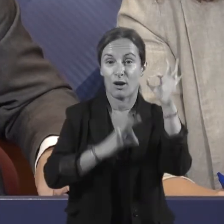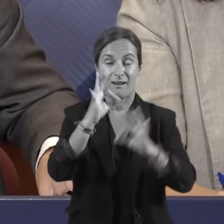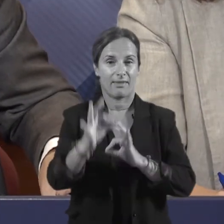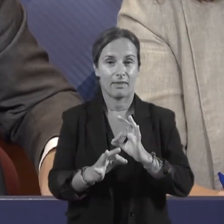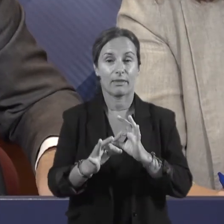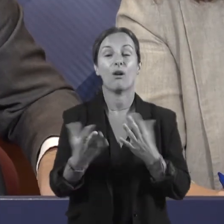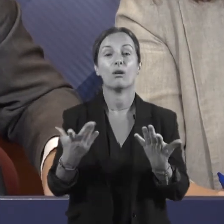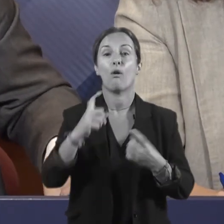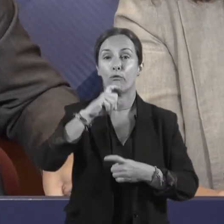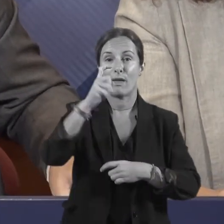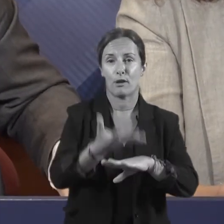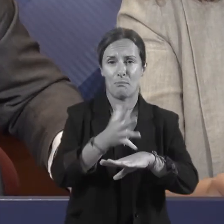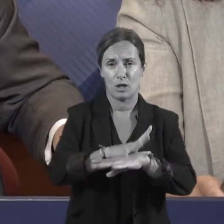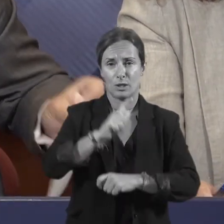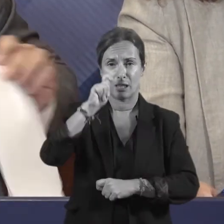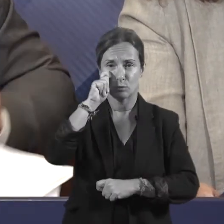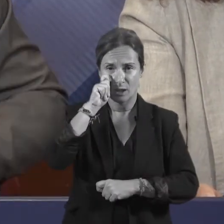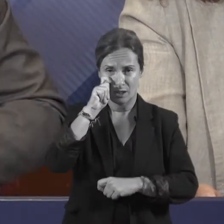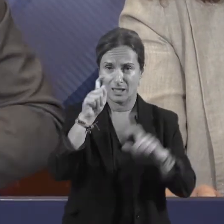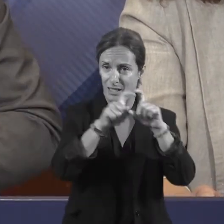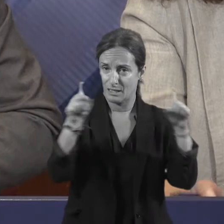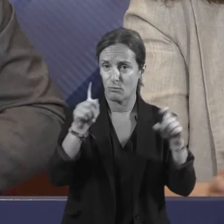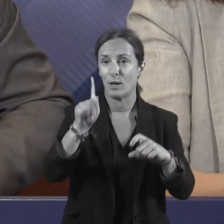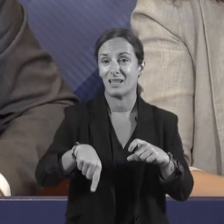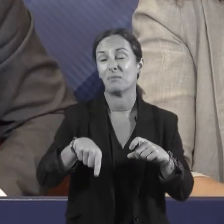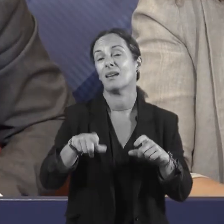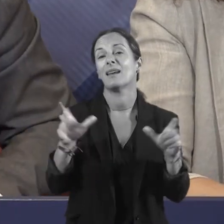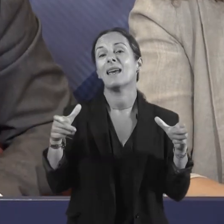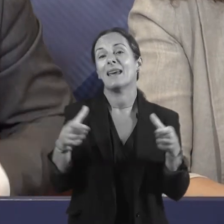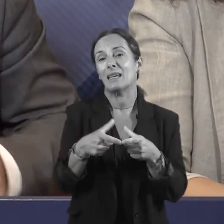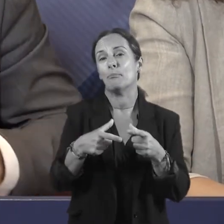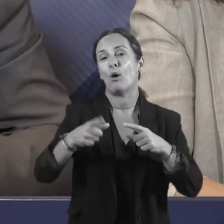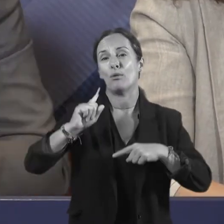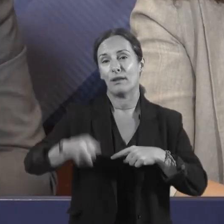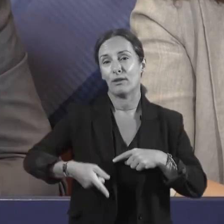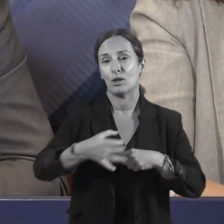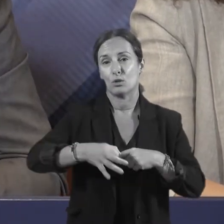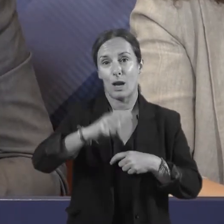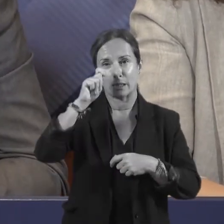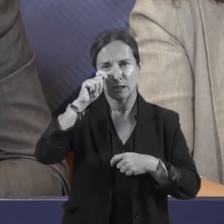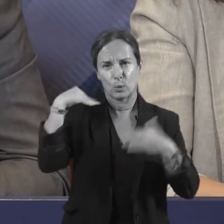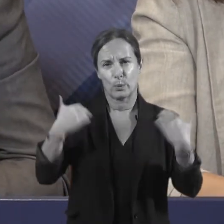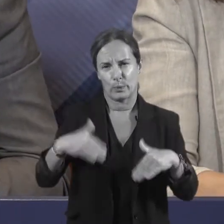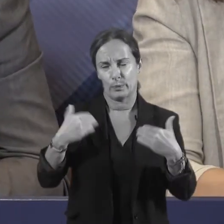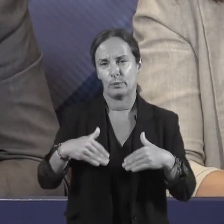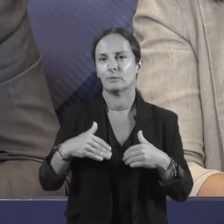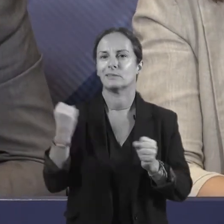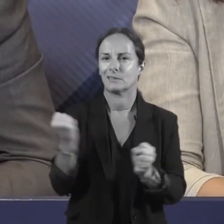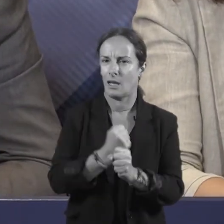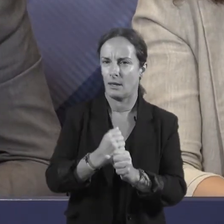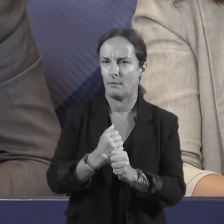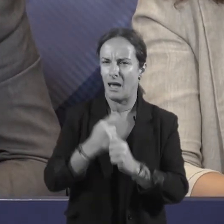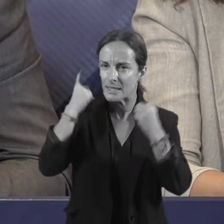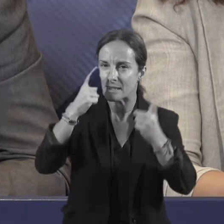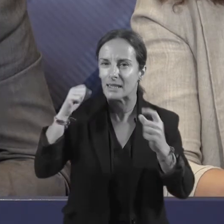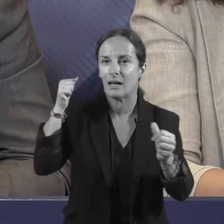la Fundació Mallorca Turisme, el nostre equip i a l'equip de la Direcció Insular de Turisme, perquè està treballant molt de valent perquè aquest